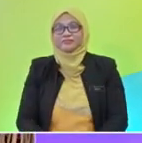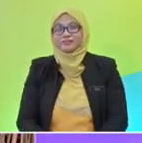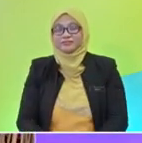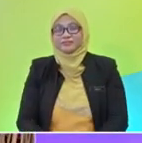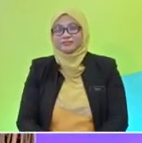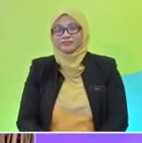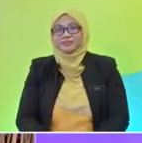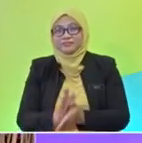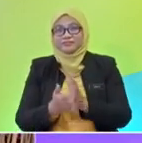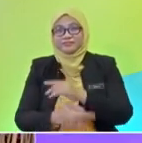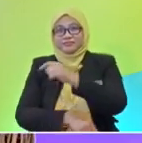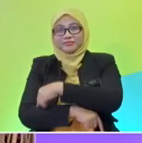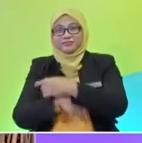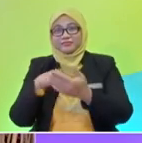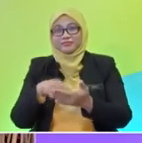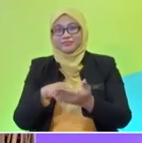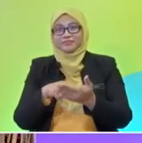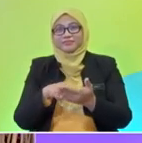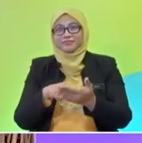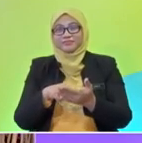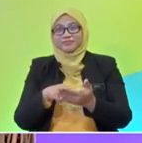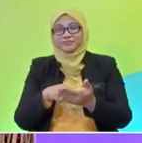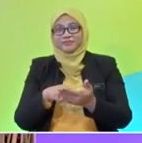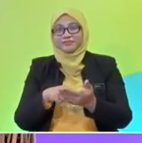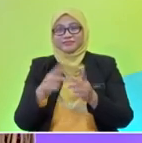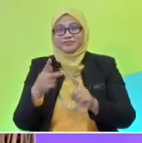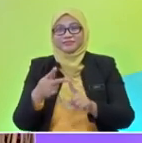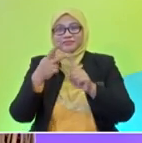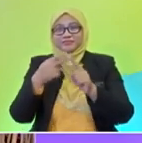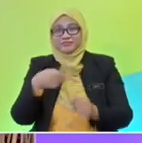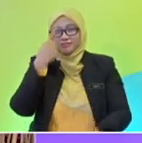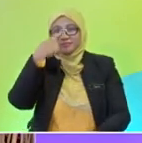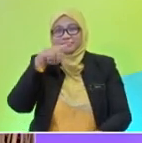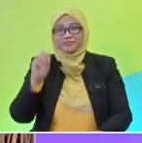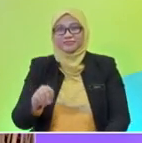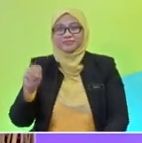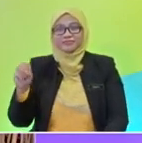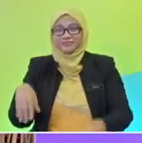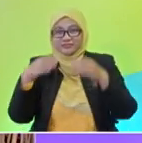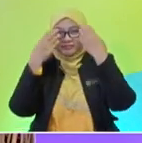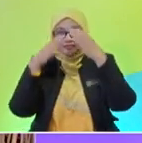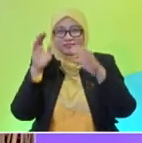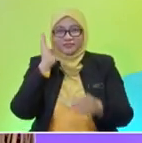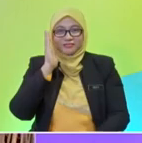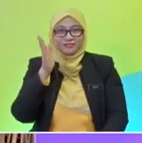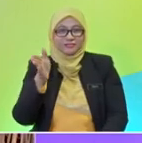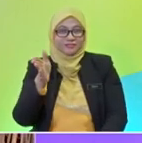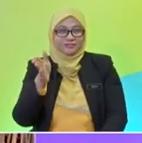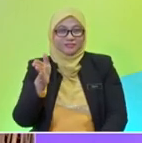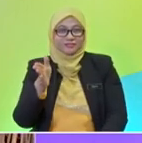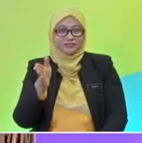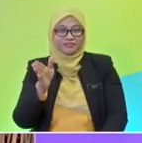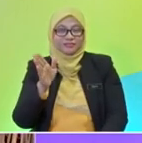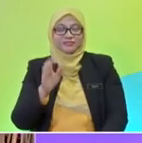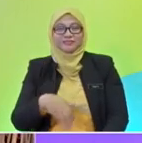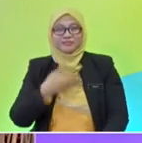jadi hari ini secara eksklusifnya, istimewa untuk murid-murid, cikgu akan deklamasikan satu sajak